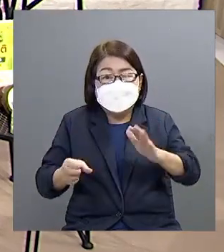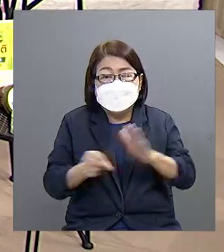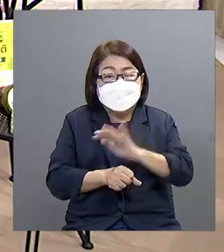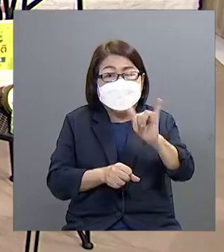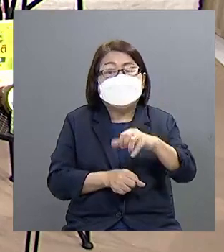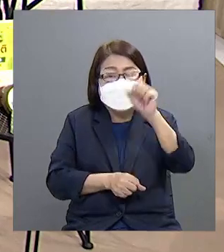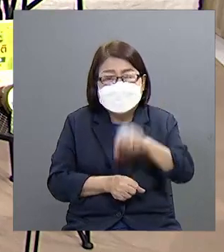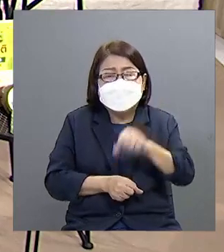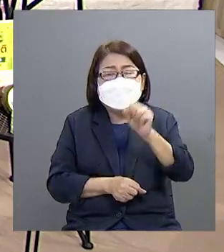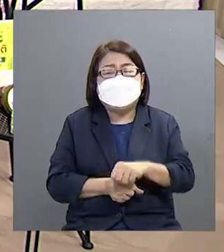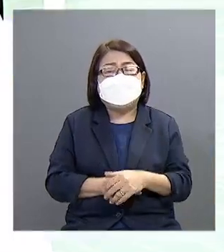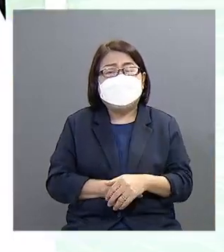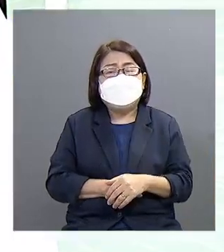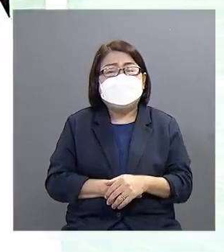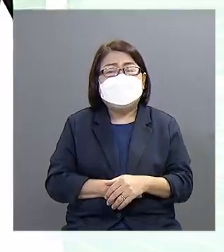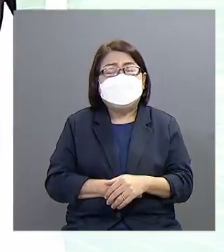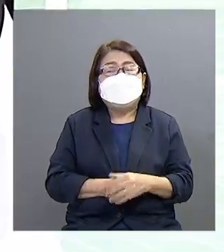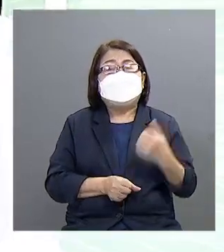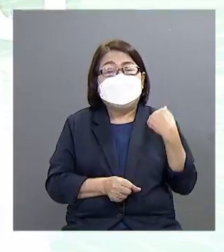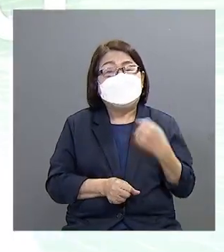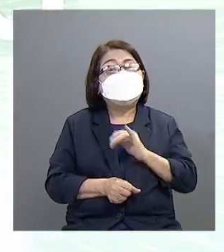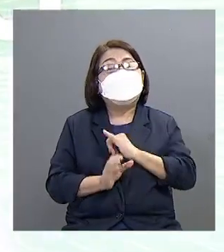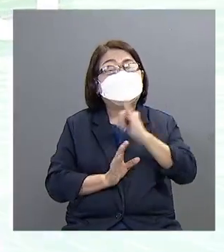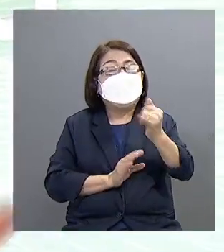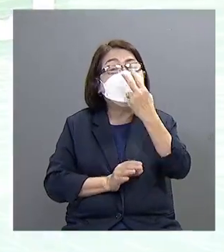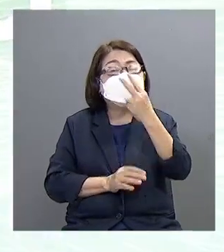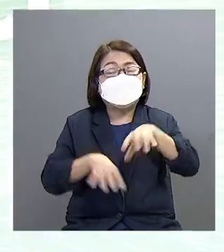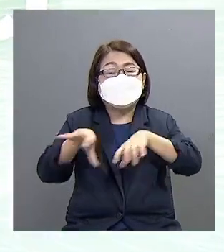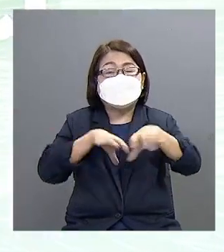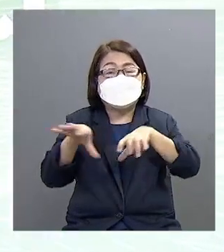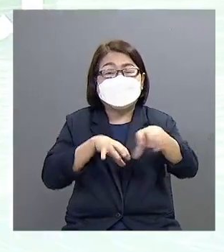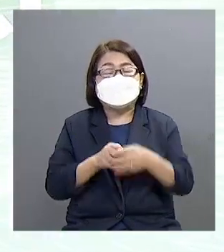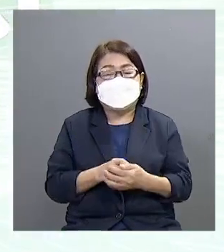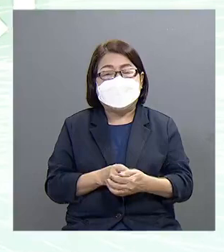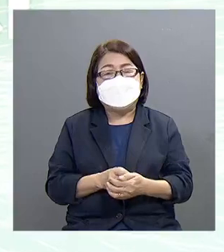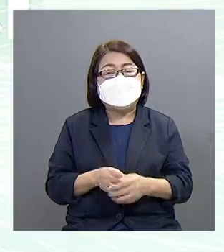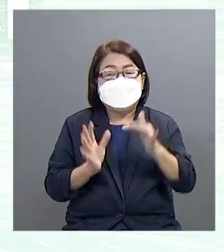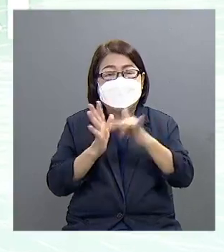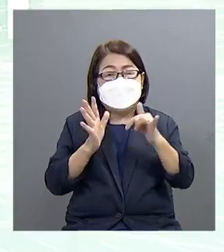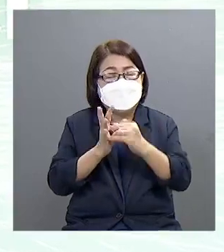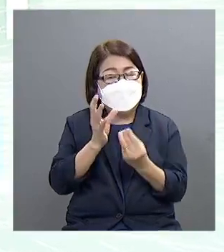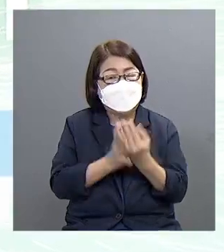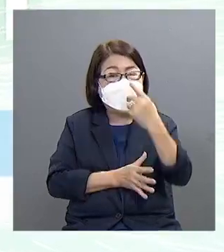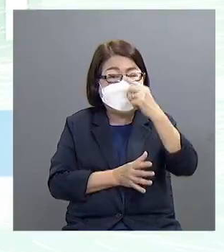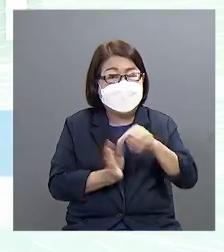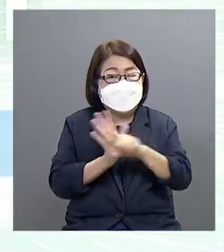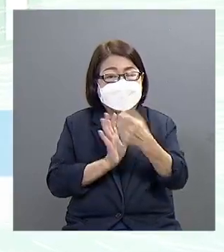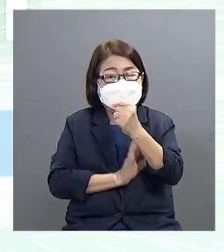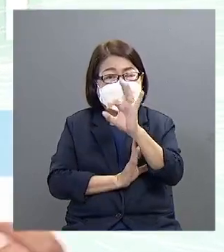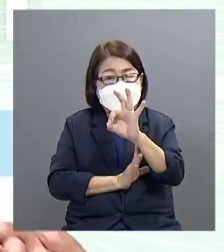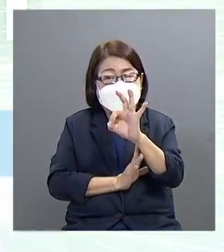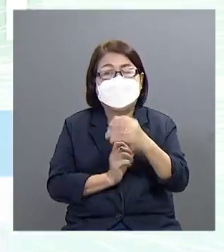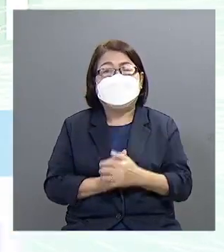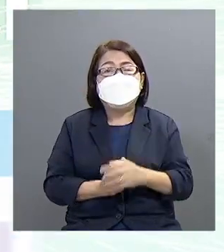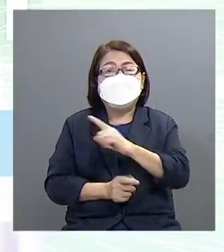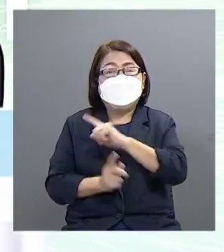างส่วนแต่ถ้าเป็นในงานมหกรรมสมุนไพรแห่งชาติครั้งที่19ที่วันที่6ถึง10เดือนหน้าเนี่ยตรงนี้เป็น